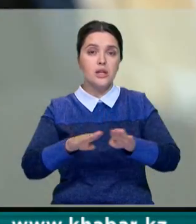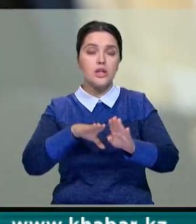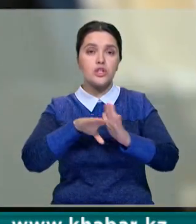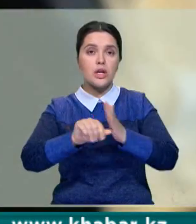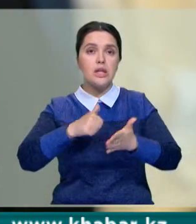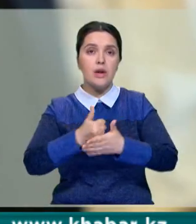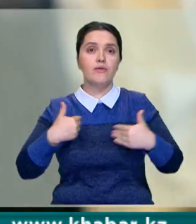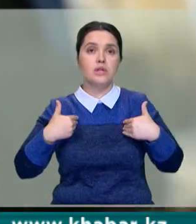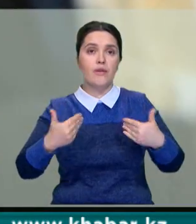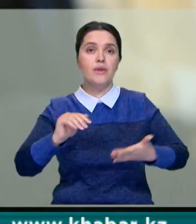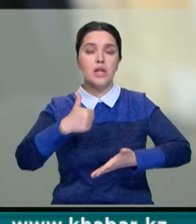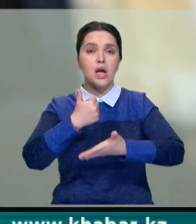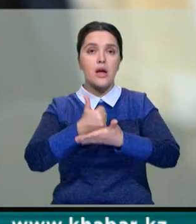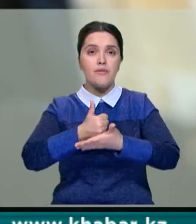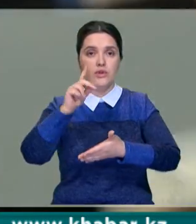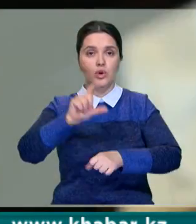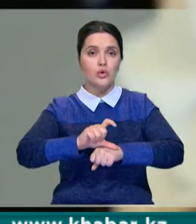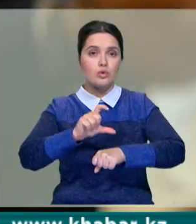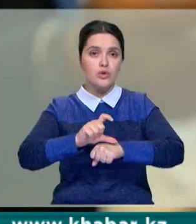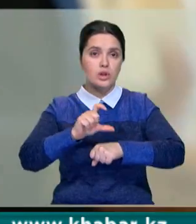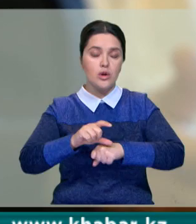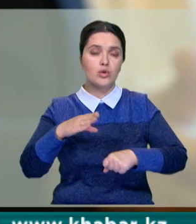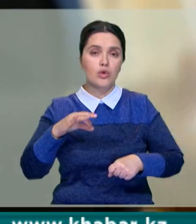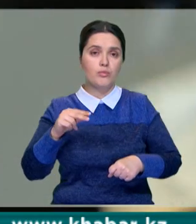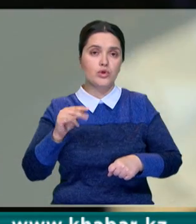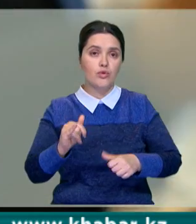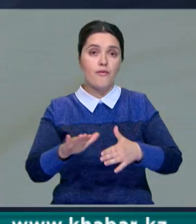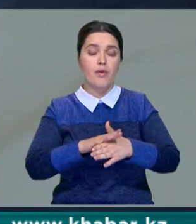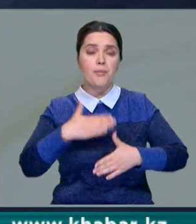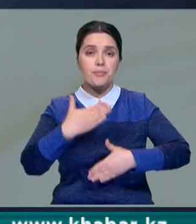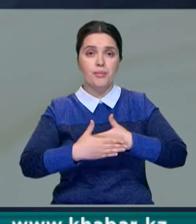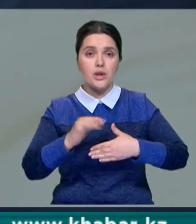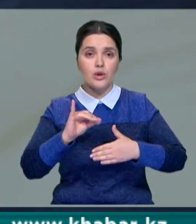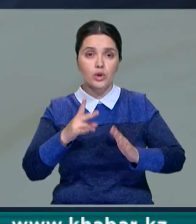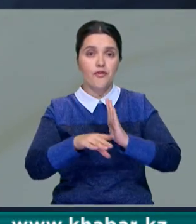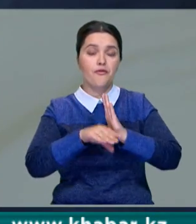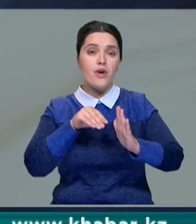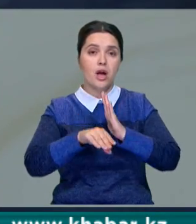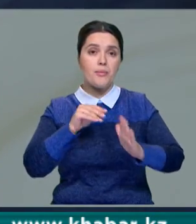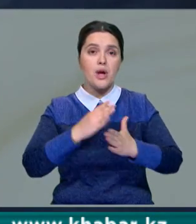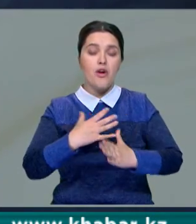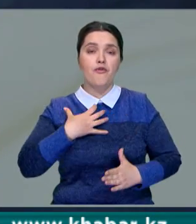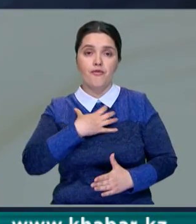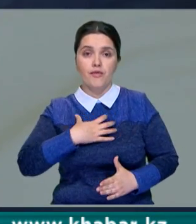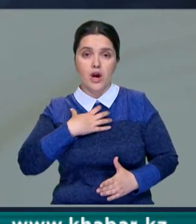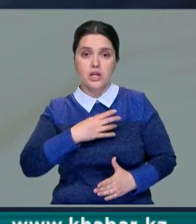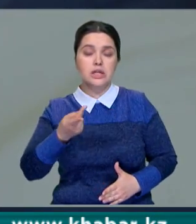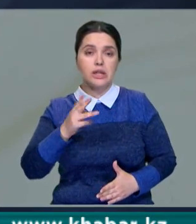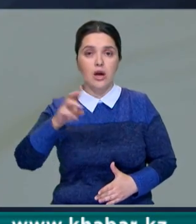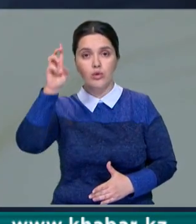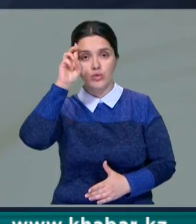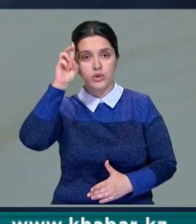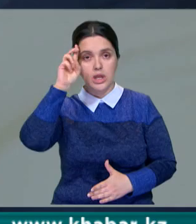главный советник президента Турции Ялчин Топчу. По его мнению, предстоящие июньские выборы имеют большое значение для